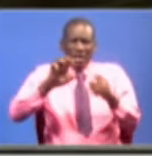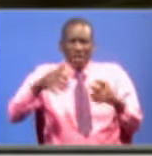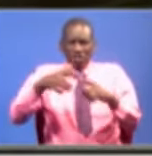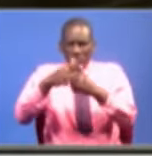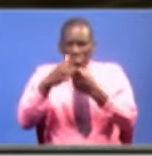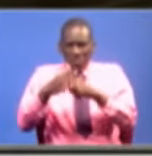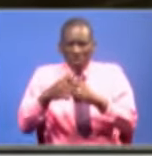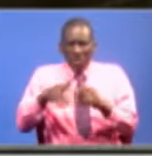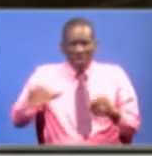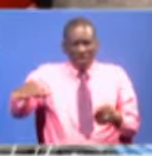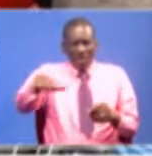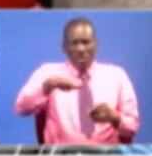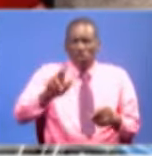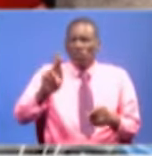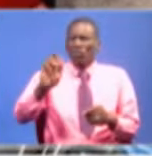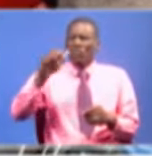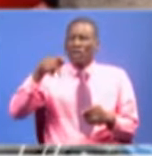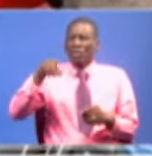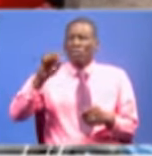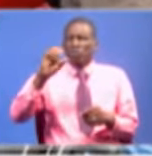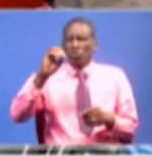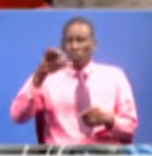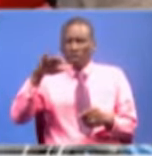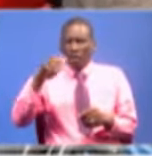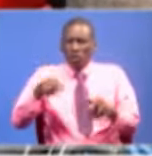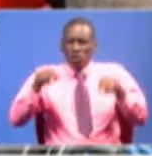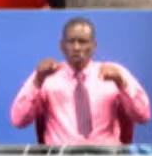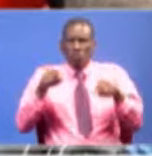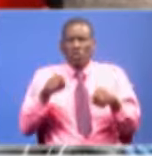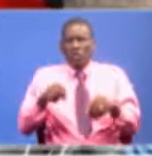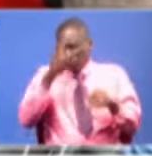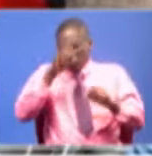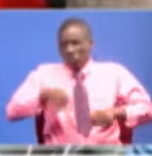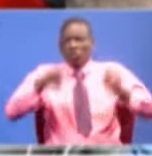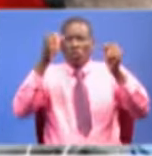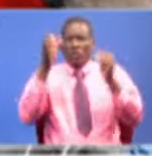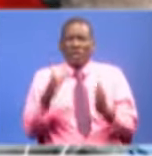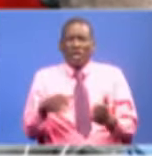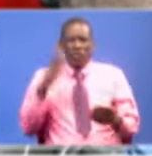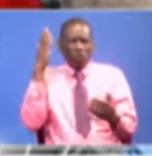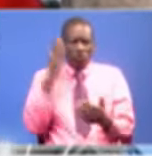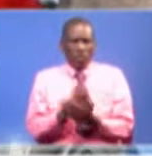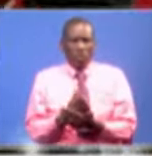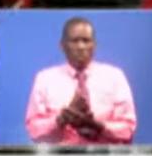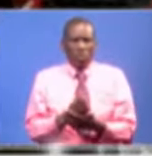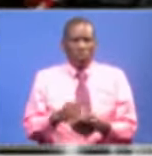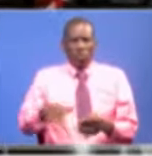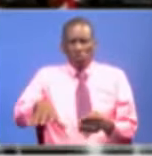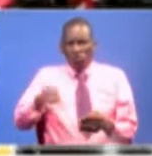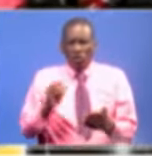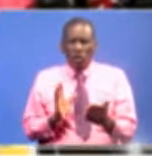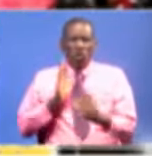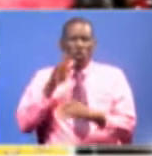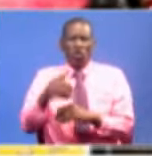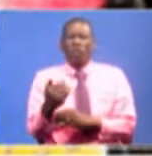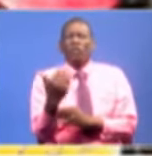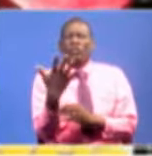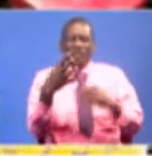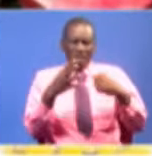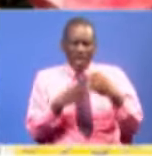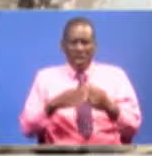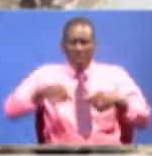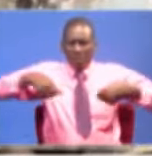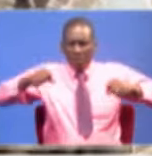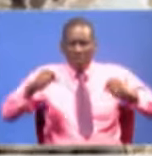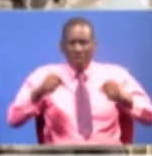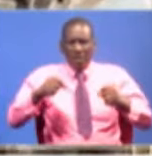katika mtaa wa Kapsoya. Na hii leo, maafisa wa polisi wamedhibitisha kupata zaidi ya pikipiki 59,